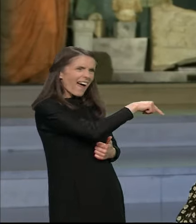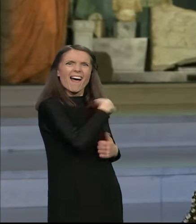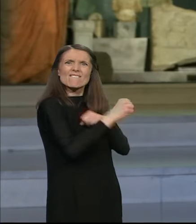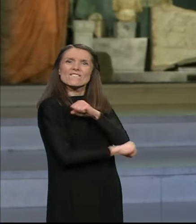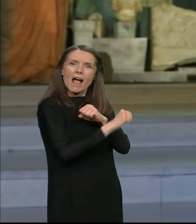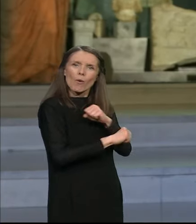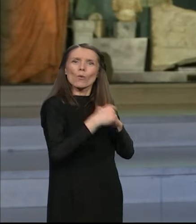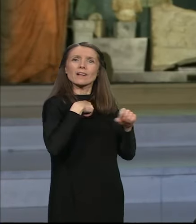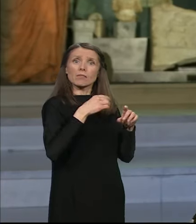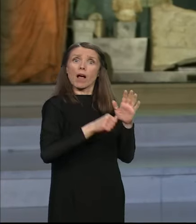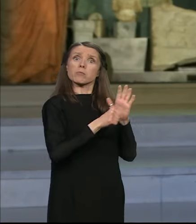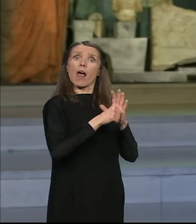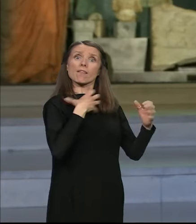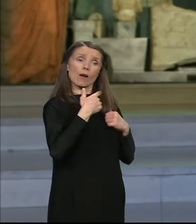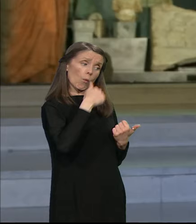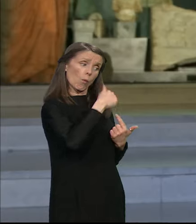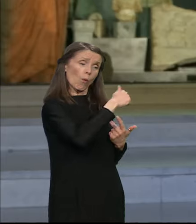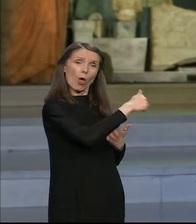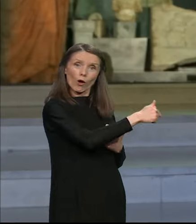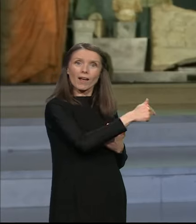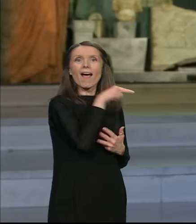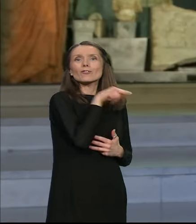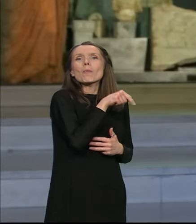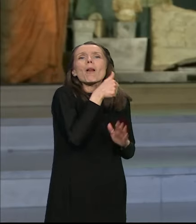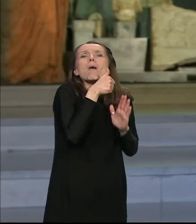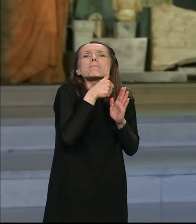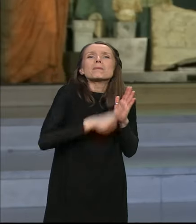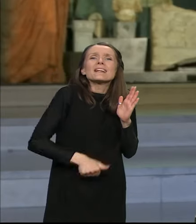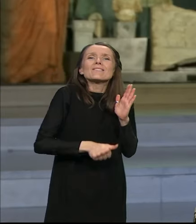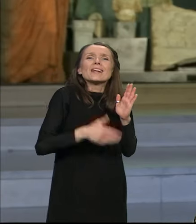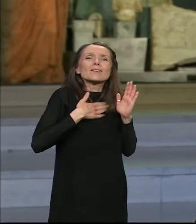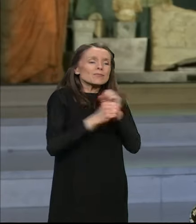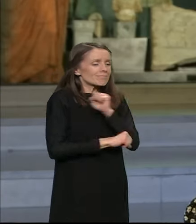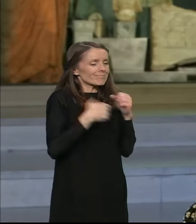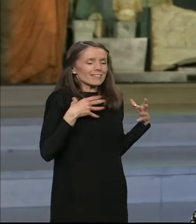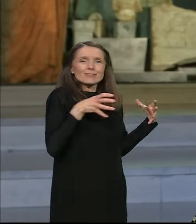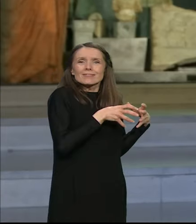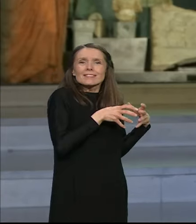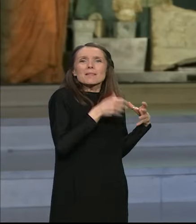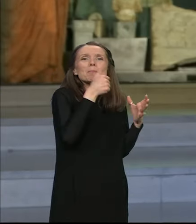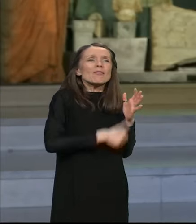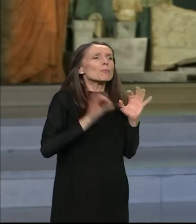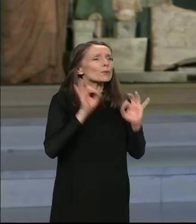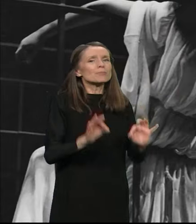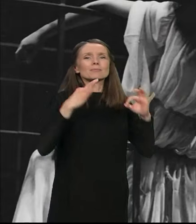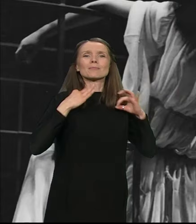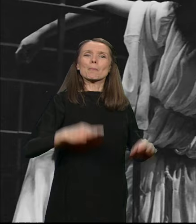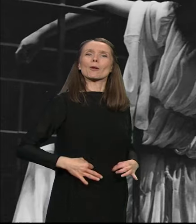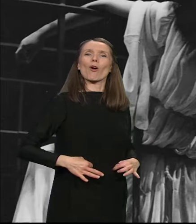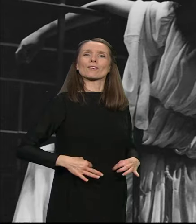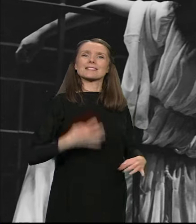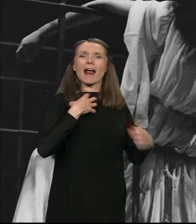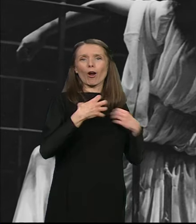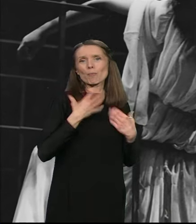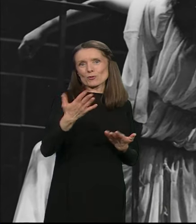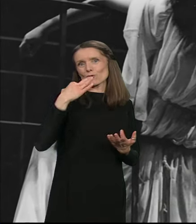Lašić. I tako to je bilo naše prvo pojavljivanje u javnosti, u profesionalnom pozorištu.